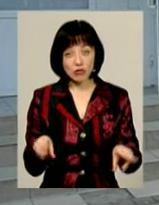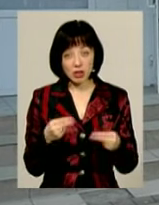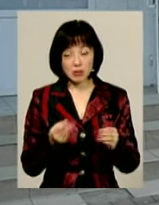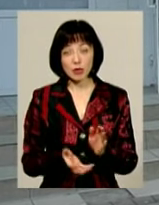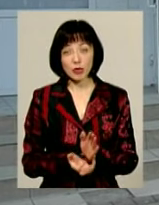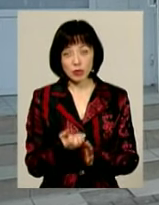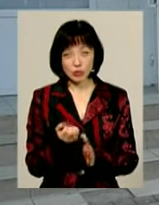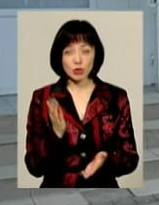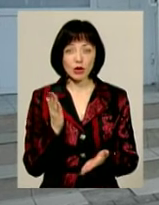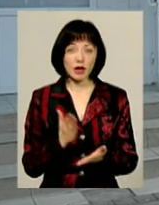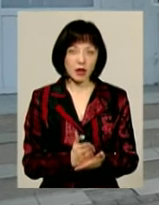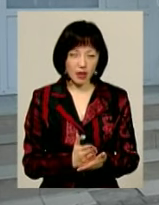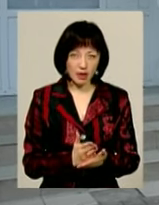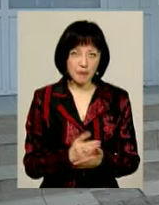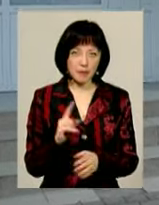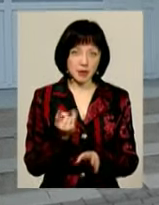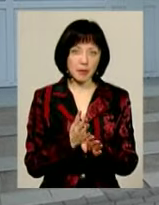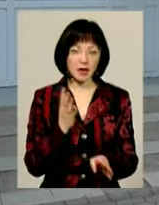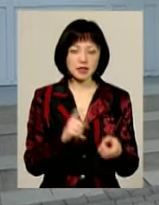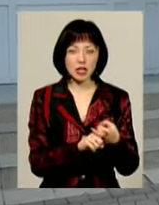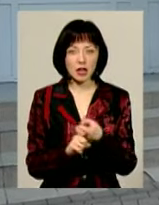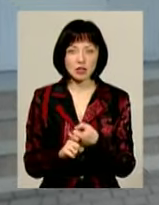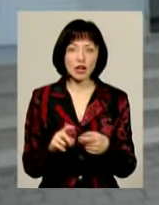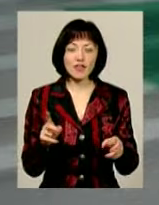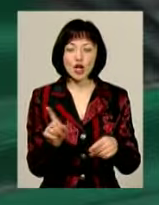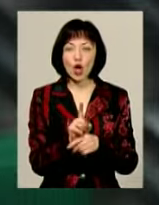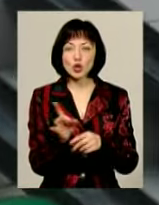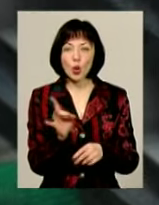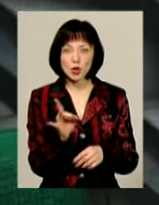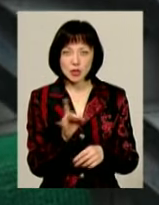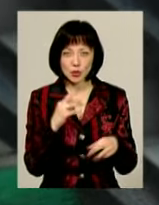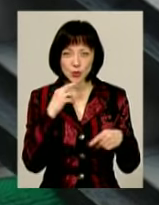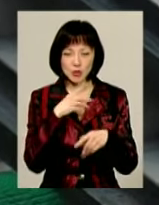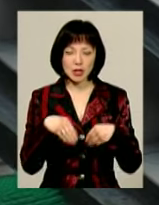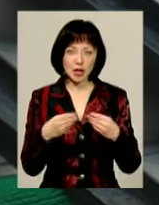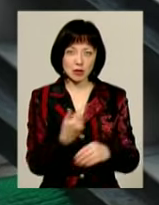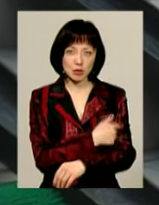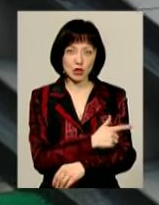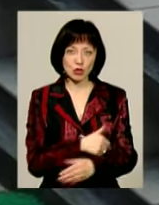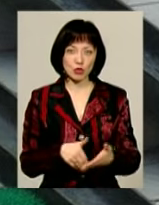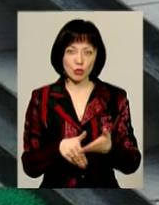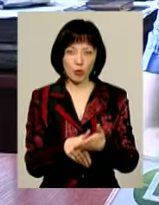її порятунок все ж є. Він насамперед залежить від дози отрути та вчасно наданої медичної допомоги.